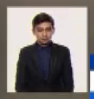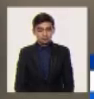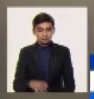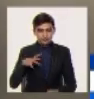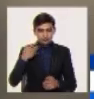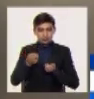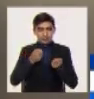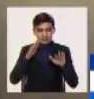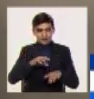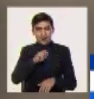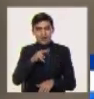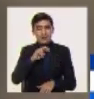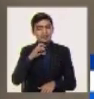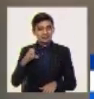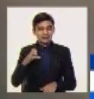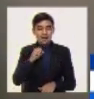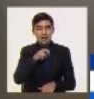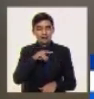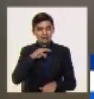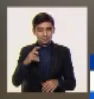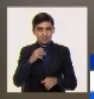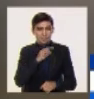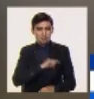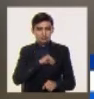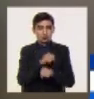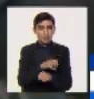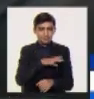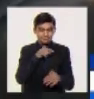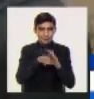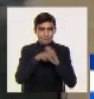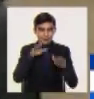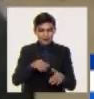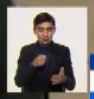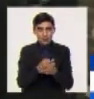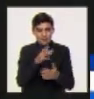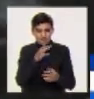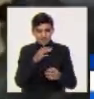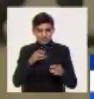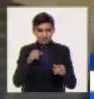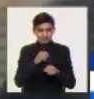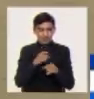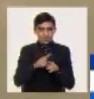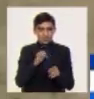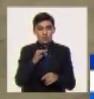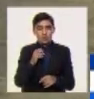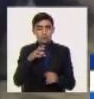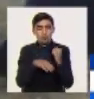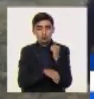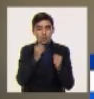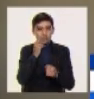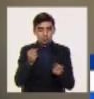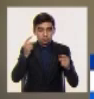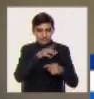Ранее руководители «Альянс Алтын» сообщили о приостановке работы на месторождении до стабилизации обстановки. Но после обеда стало известно, что